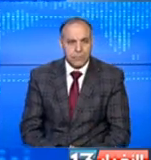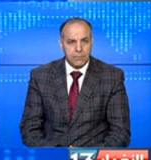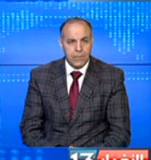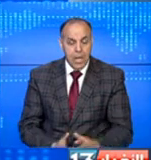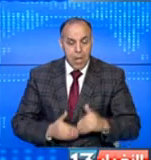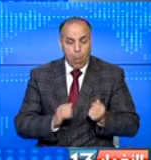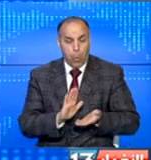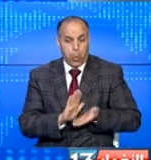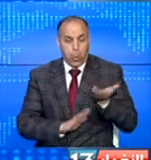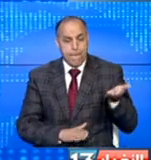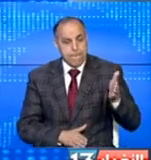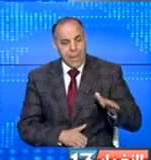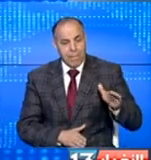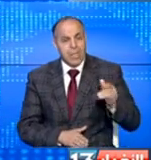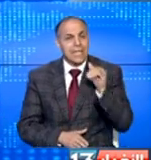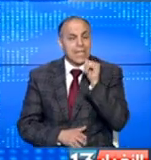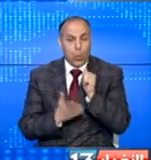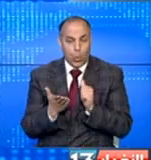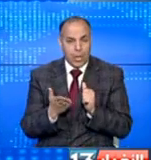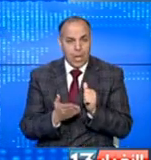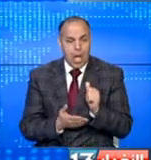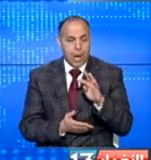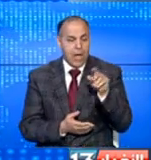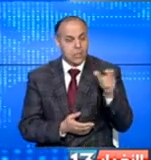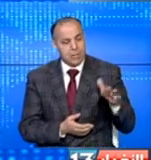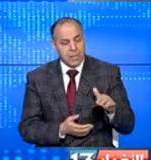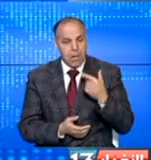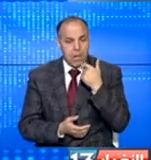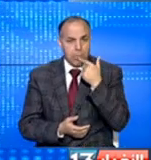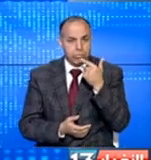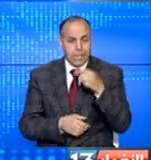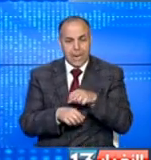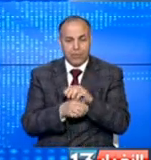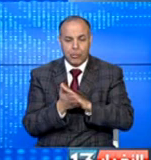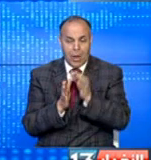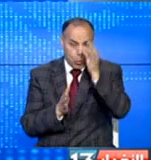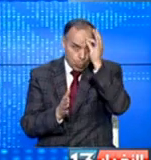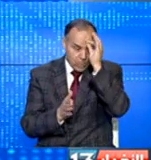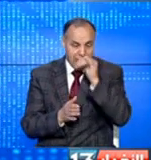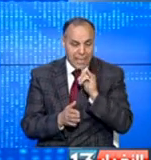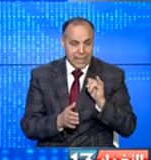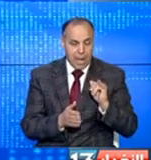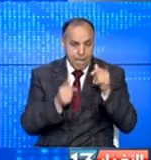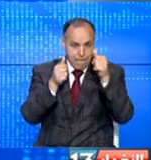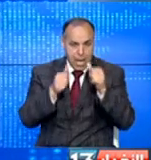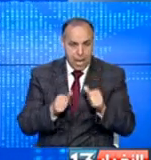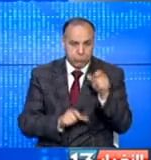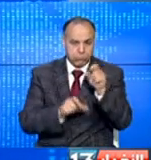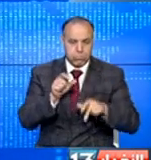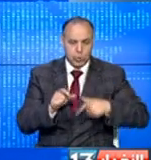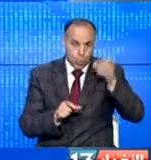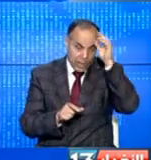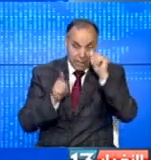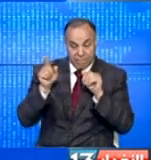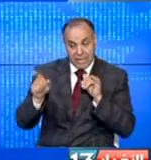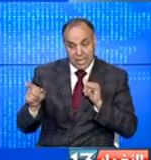بعد ارتفاع عدد الوفيات في إيطاليا إلى 4 أشخاص، أصدرت رابطة جمعيات التونسيين بإيطاليا بلاغا للجالية التونسية